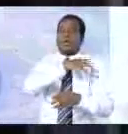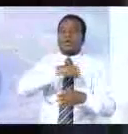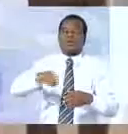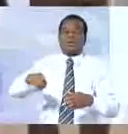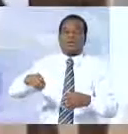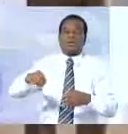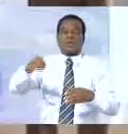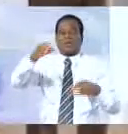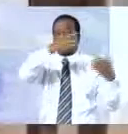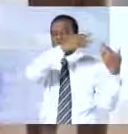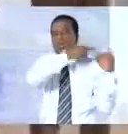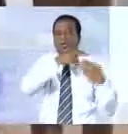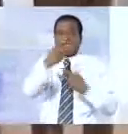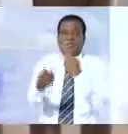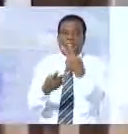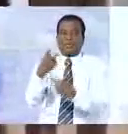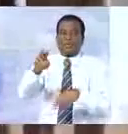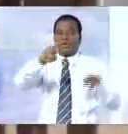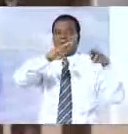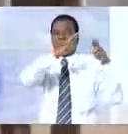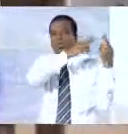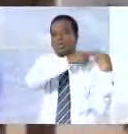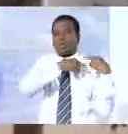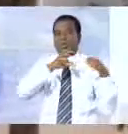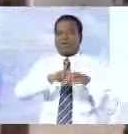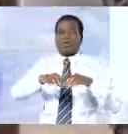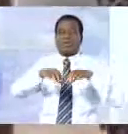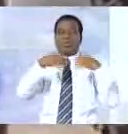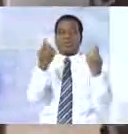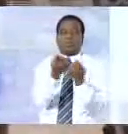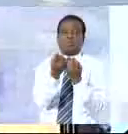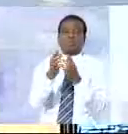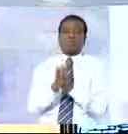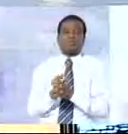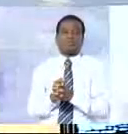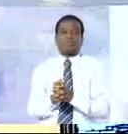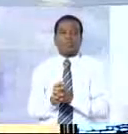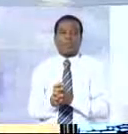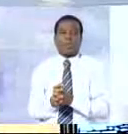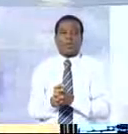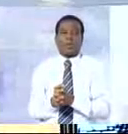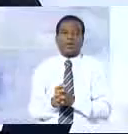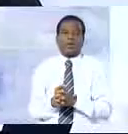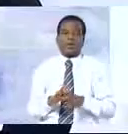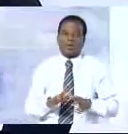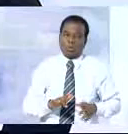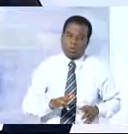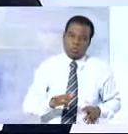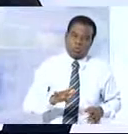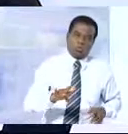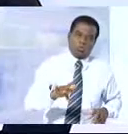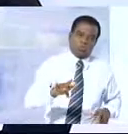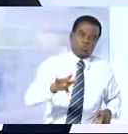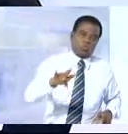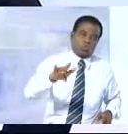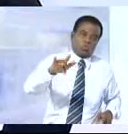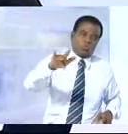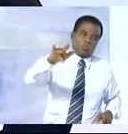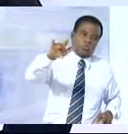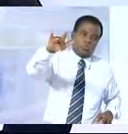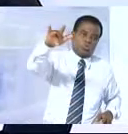capitaine Fofana, a fait visiter aux responsables de la COPAGA. La compagnie aérienne Corsair s'est installée à